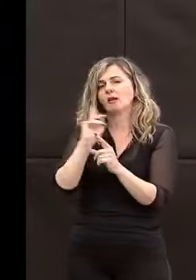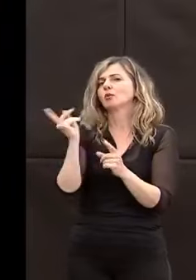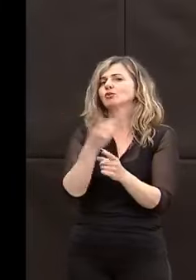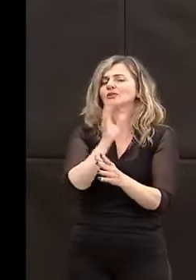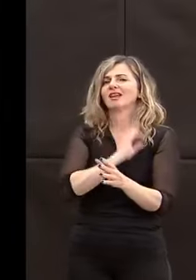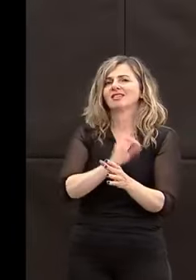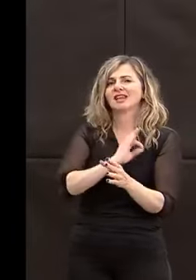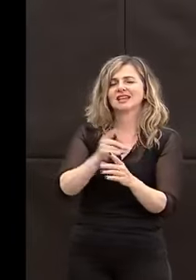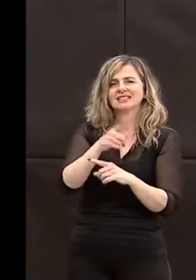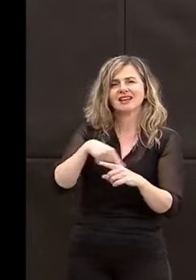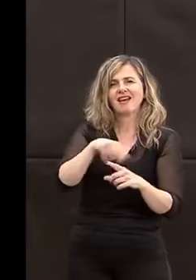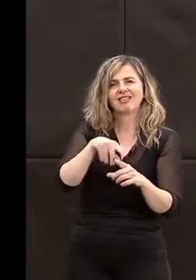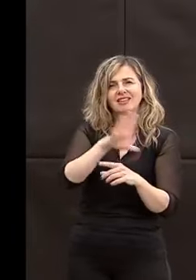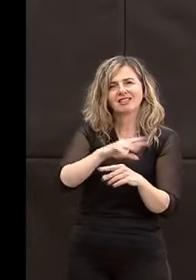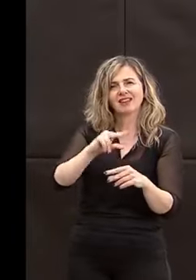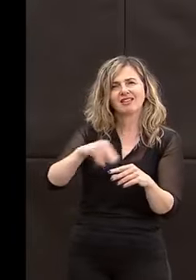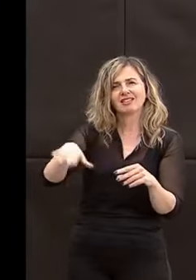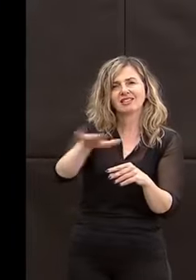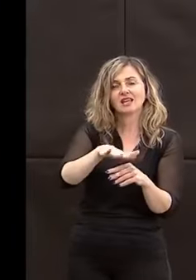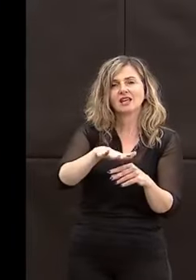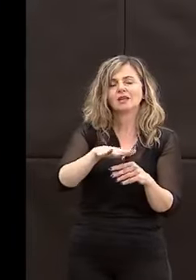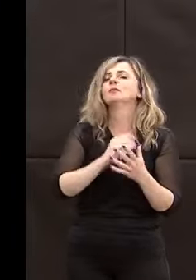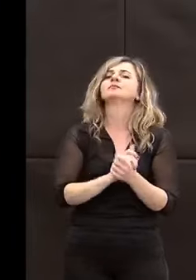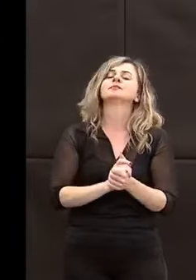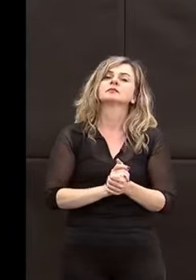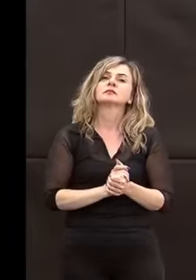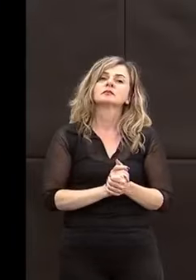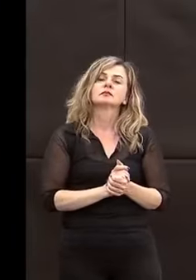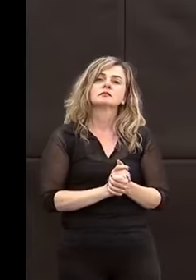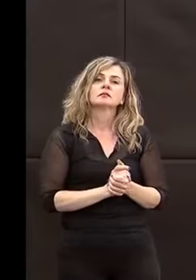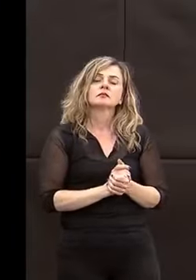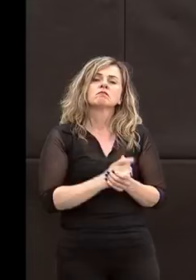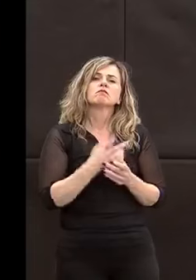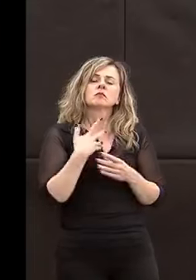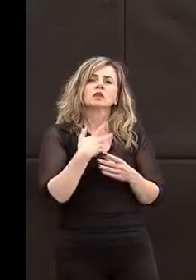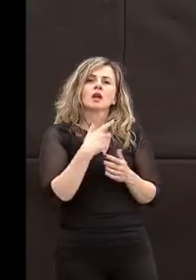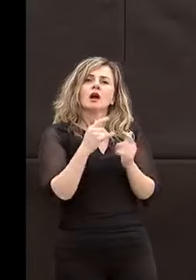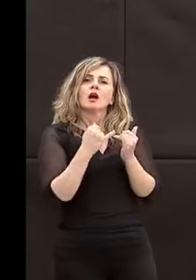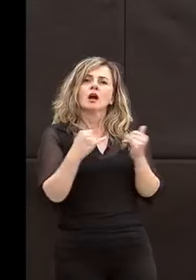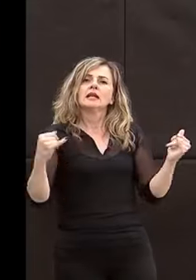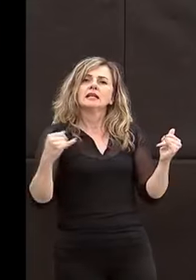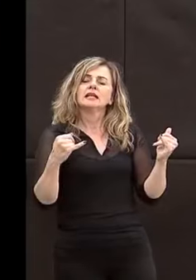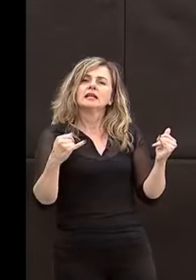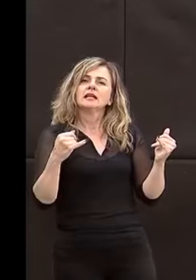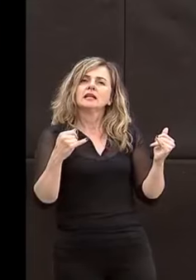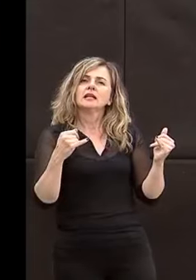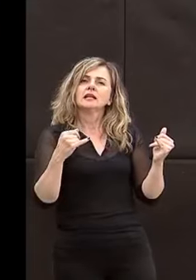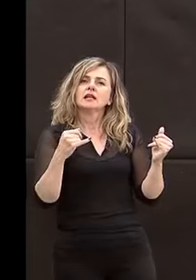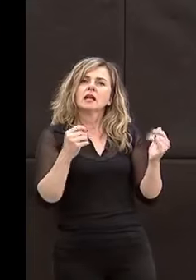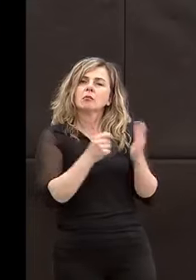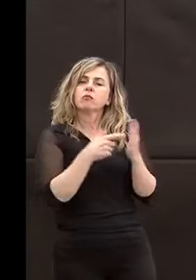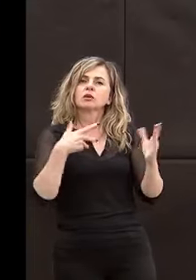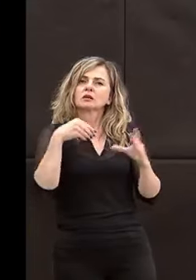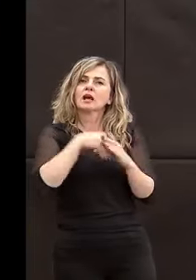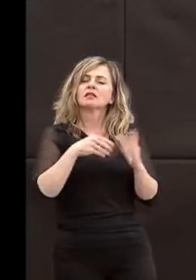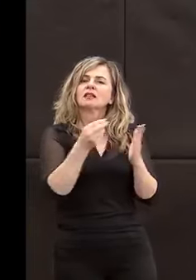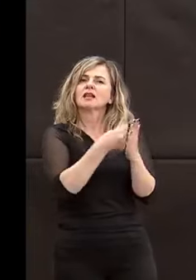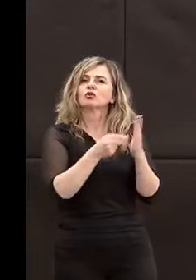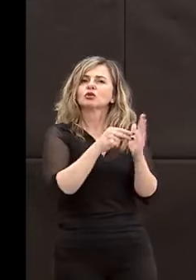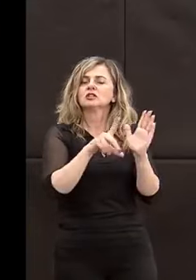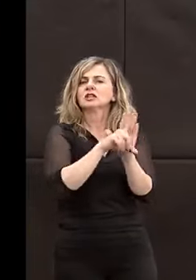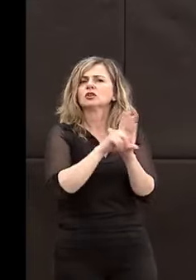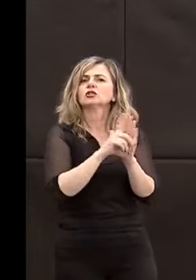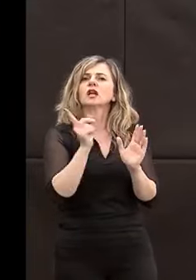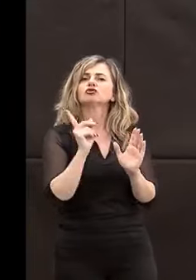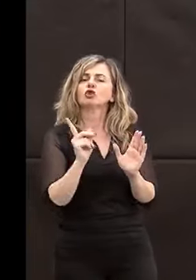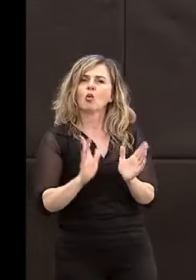per il nostro trentino parole chiave allora del linee contenute nel disegno di legge ma io ho